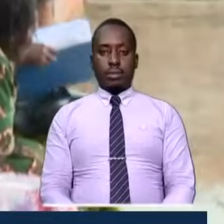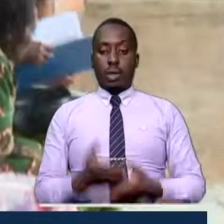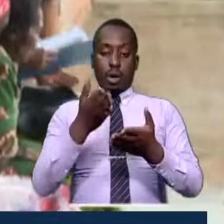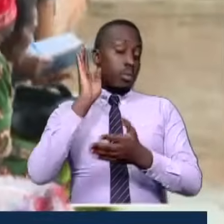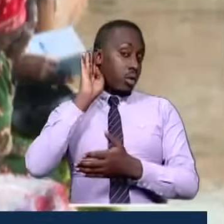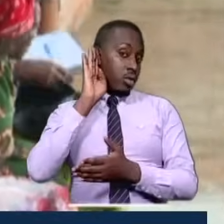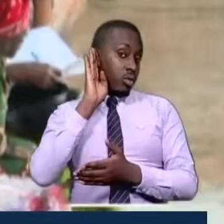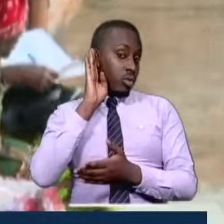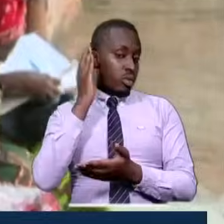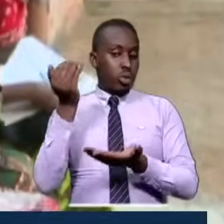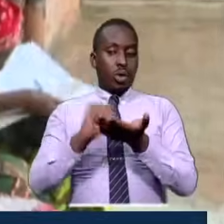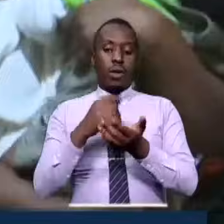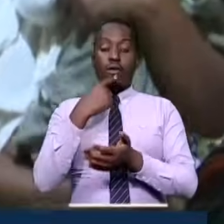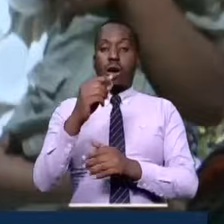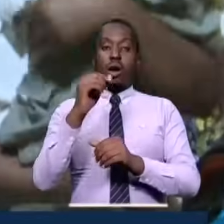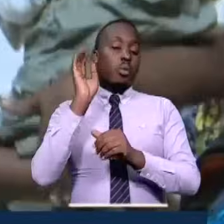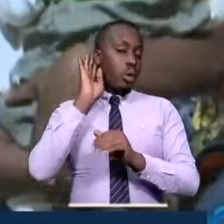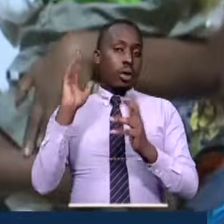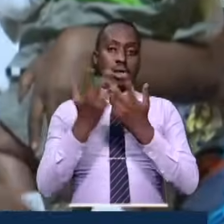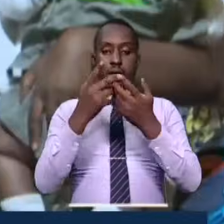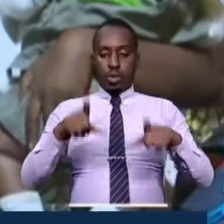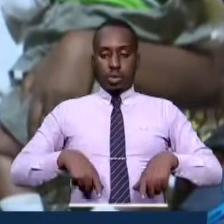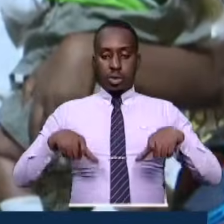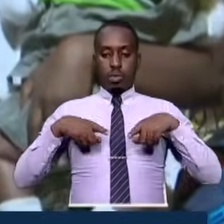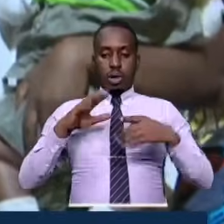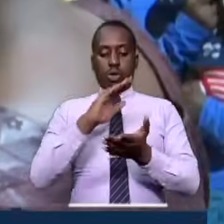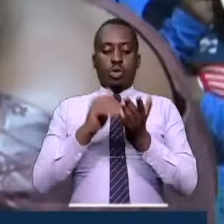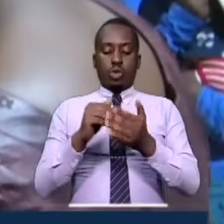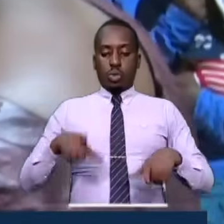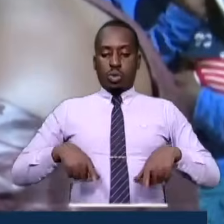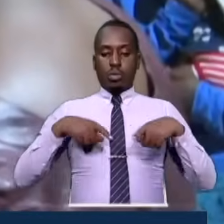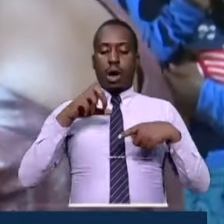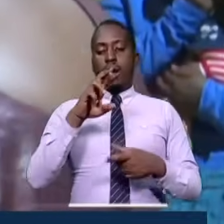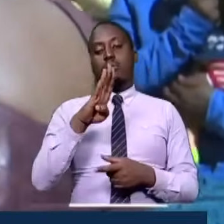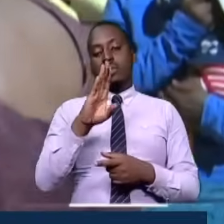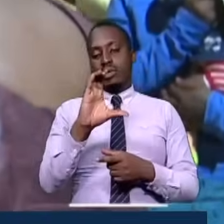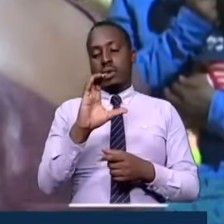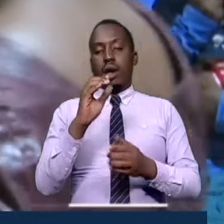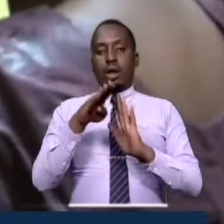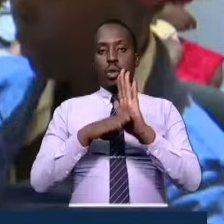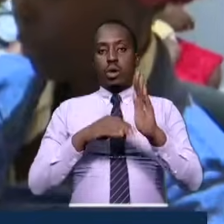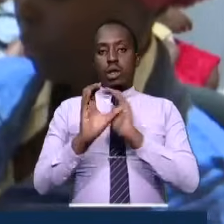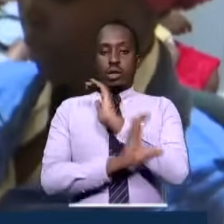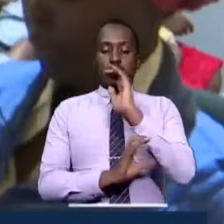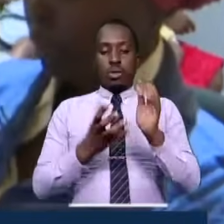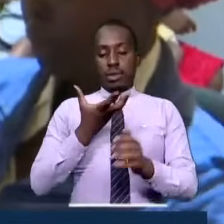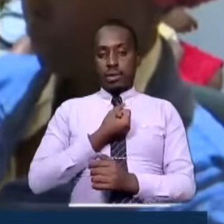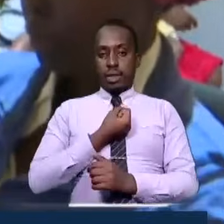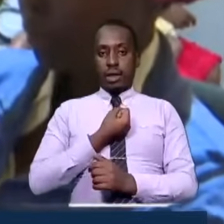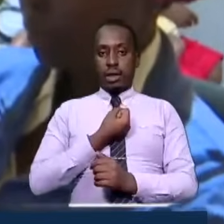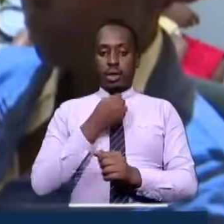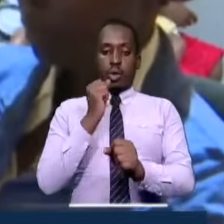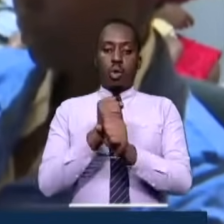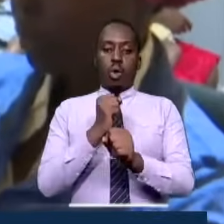kandi turaza kuvuga no ku makuru ajyanye n'ubuzima. Ikigo cy'ubuzima RBC kiratangaza ko hari gahunda y'igihugu gifite yo